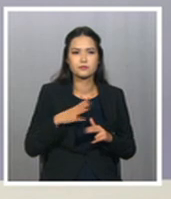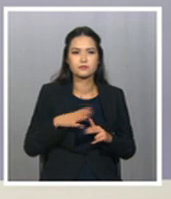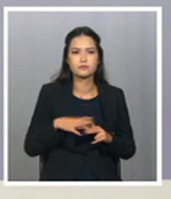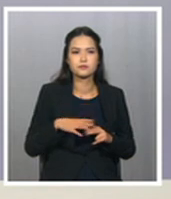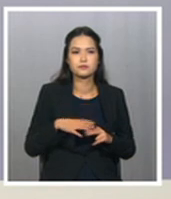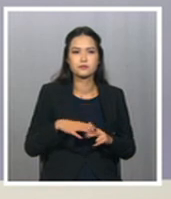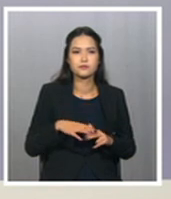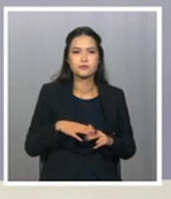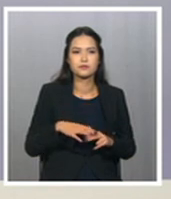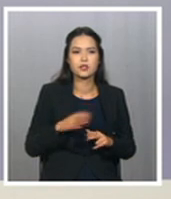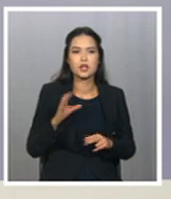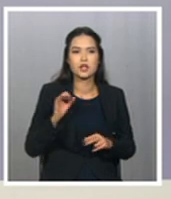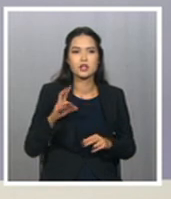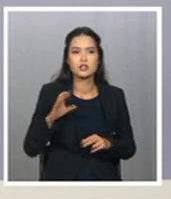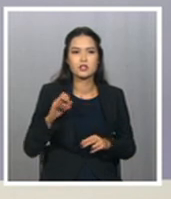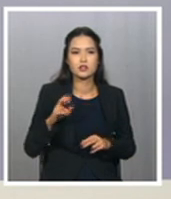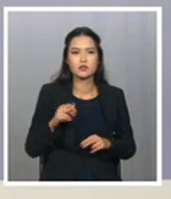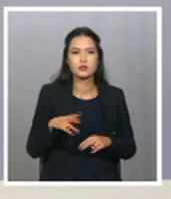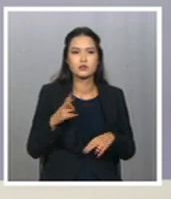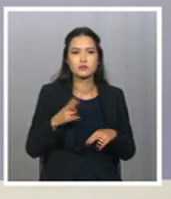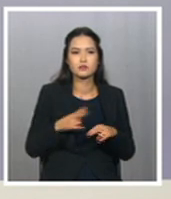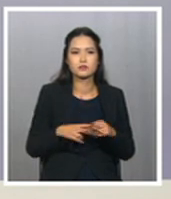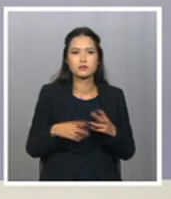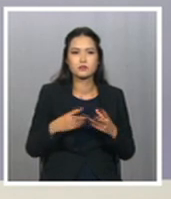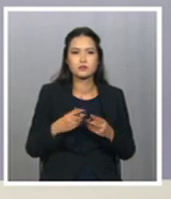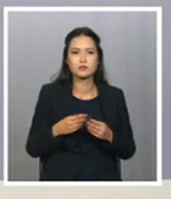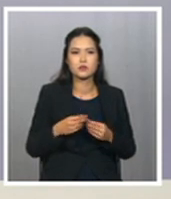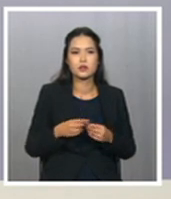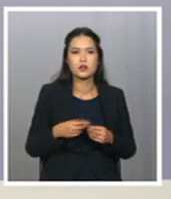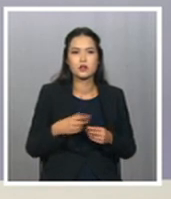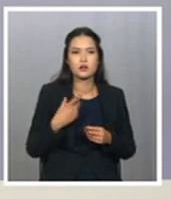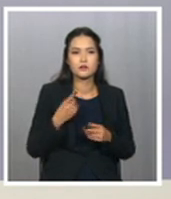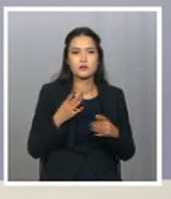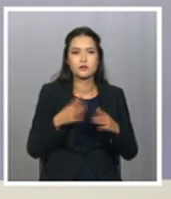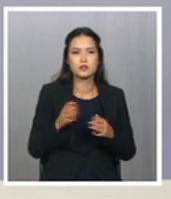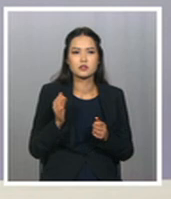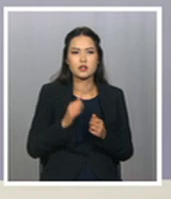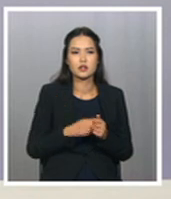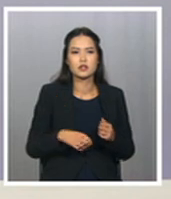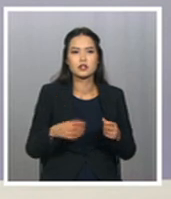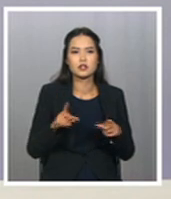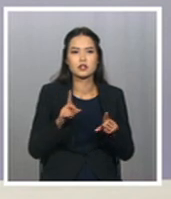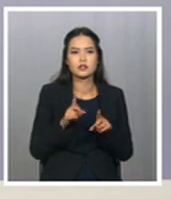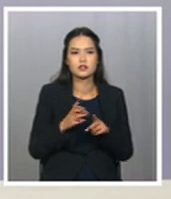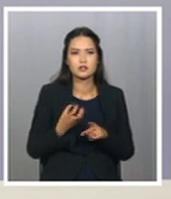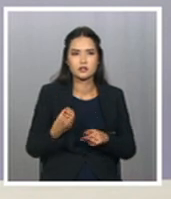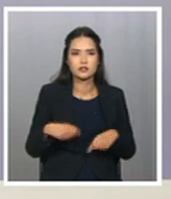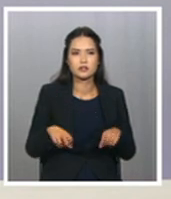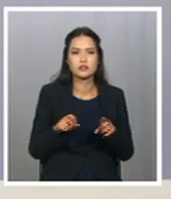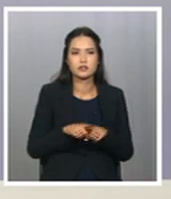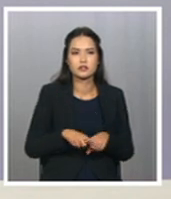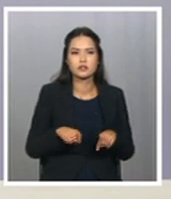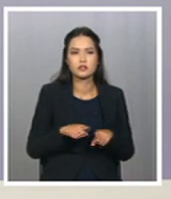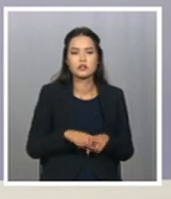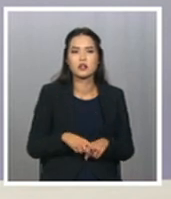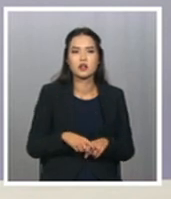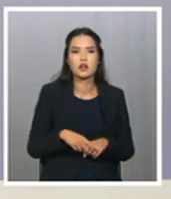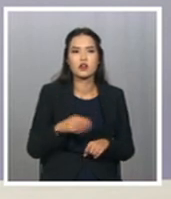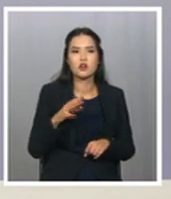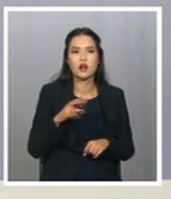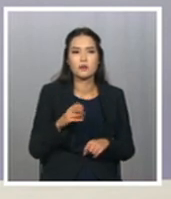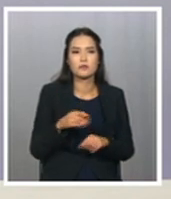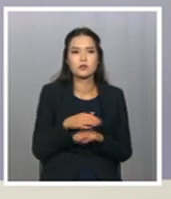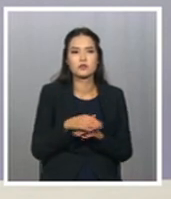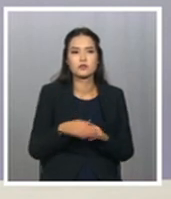Институт бітірісімен міне қызық. Автор тағы да Жамбыл облысының Талас ауданына